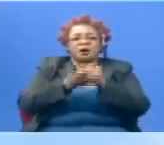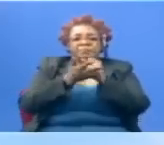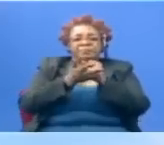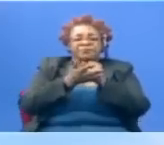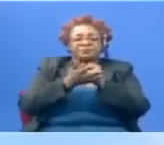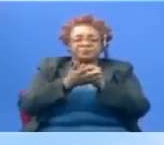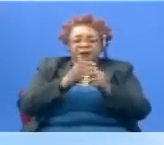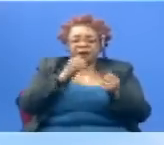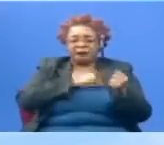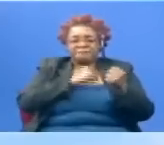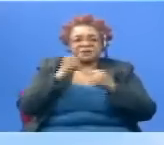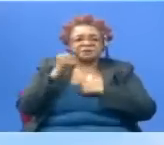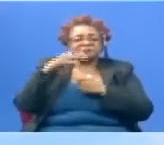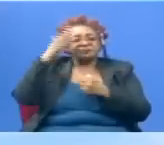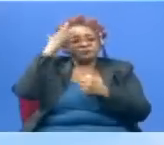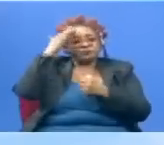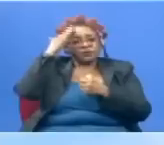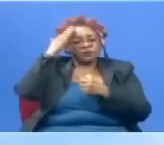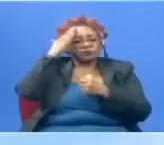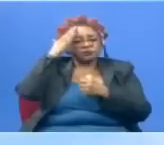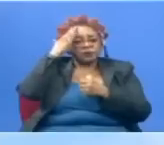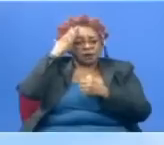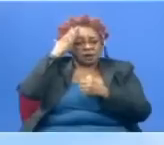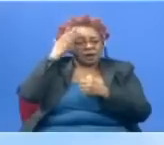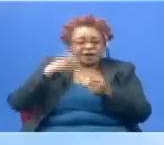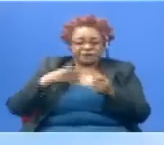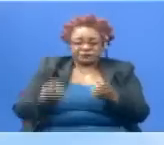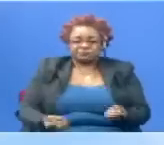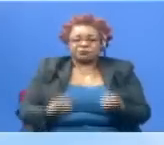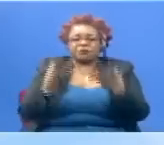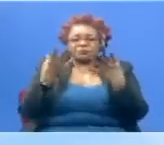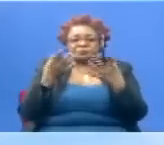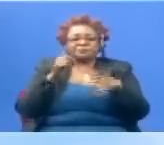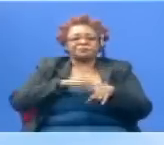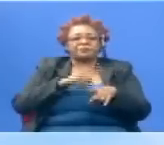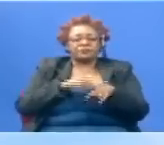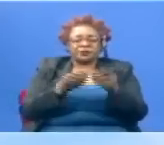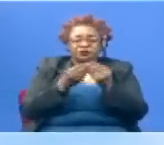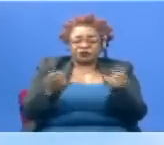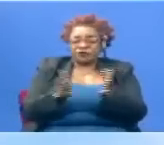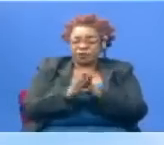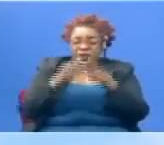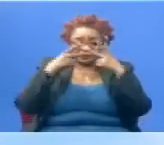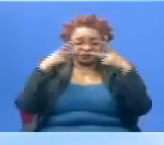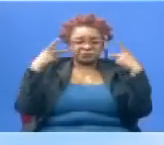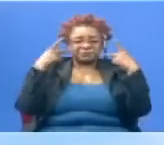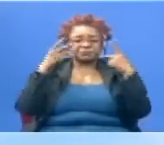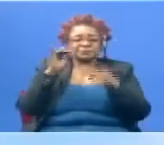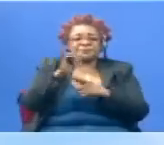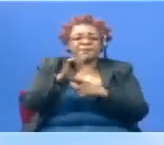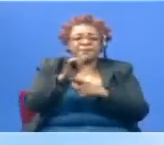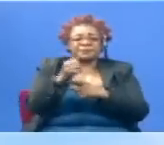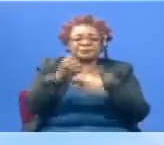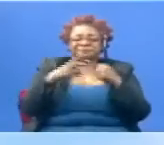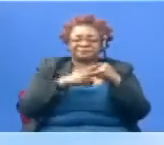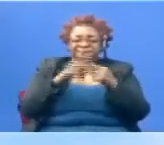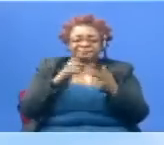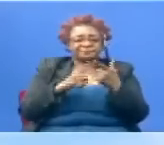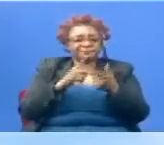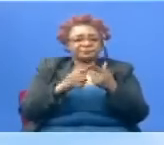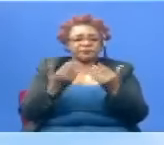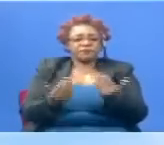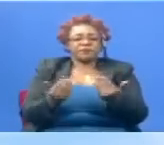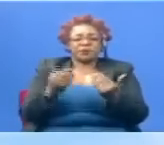kijeshi kubaini na kutegua vilipuzi wakati wa kupambana na magaidi. Kutokana na kazi hiyo ya miaka 7 sasa,